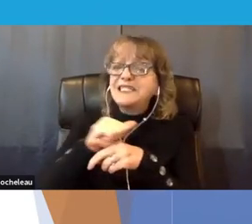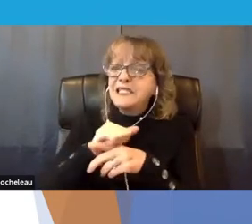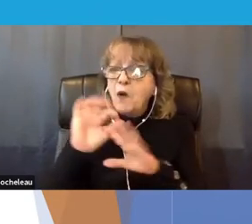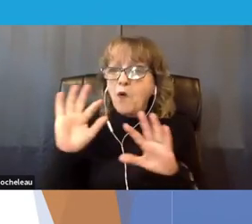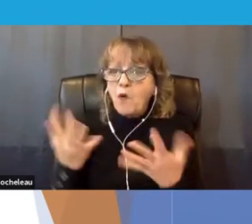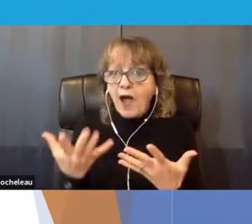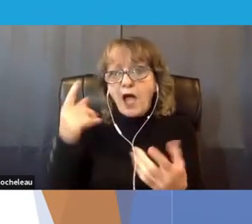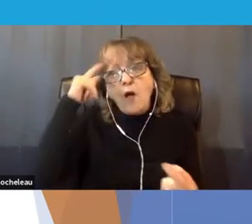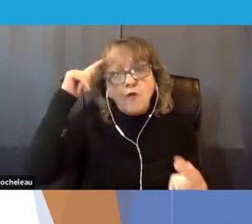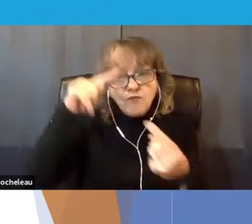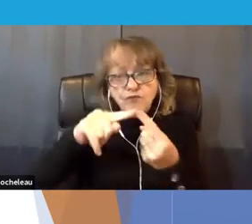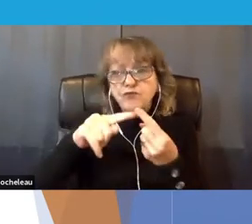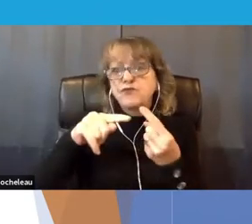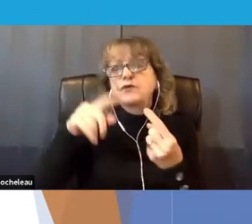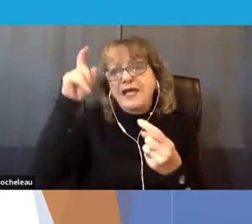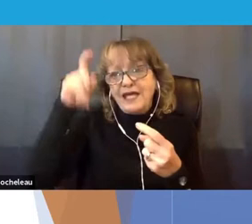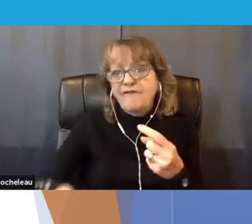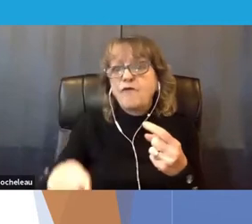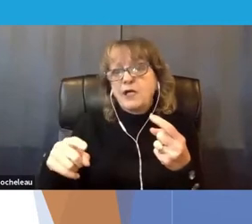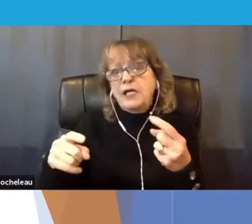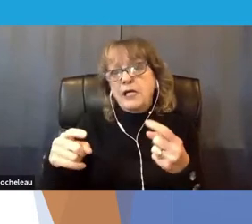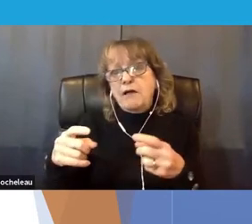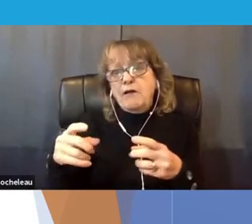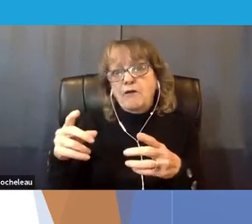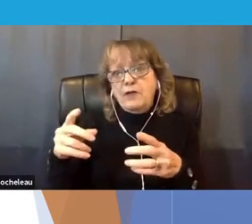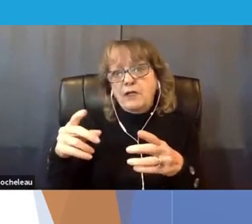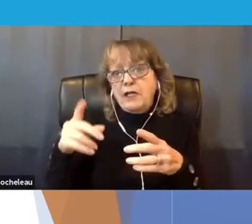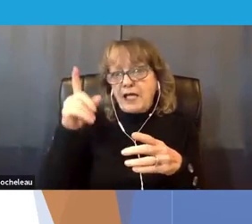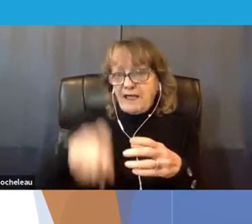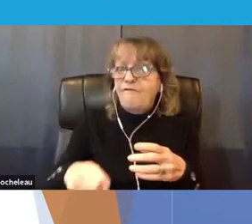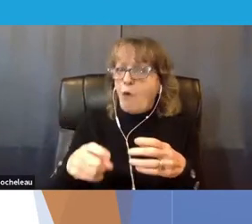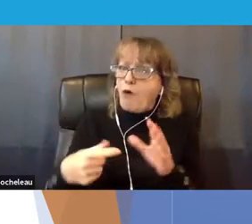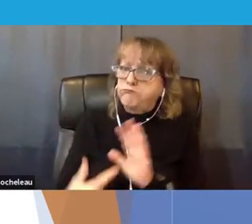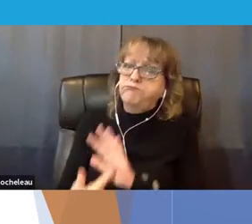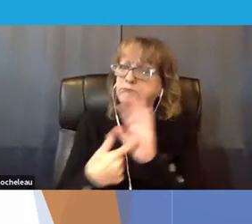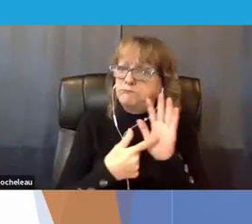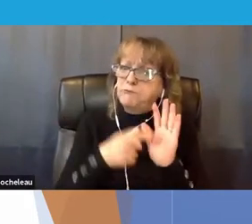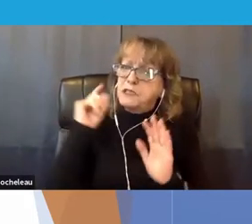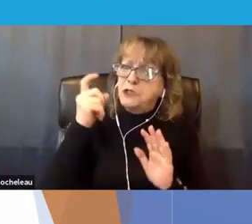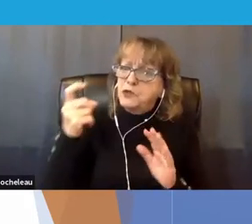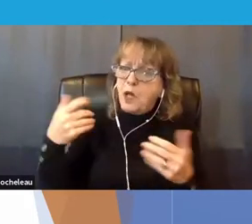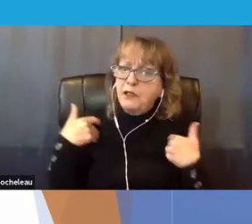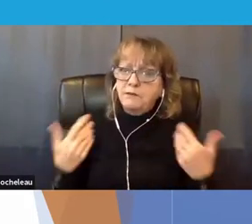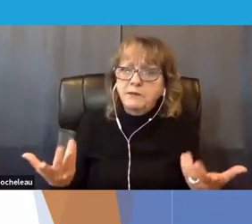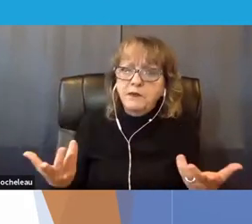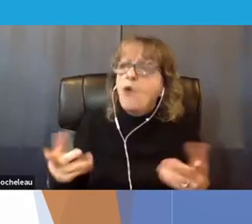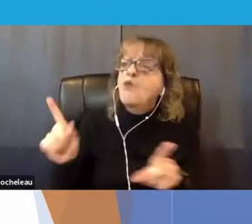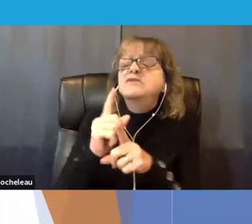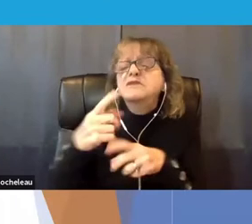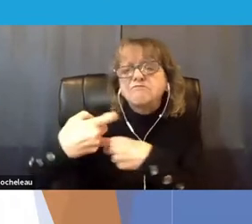nous invisibiliser. De visibiliser notre sexualité et les violences qu'ils nous ont faites.